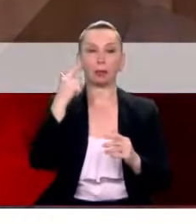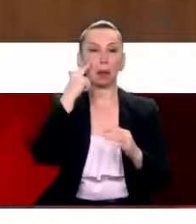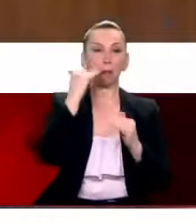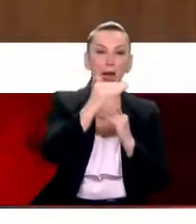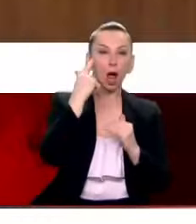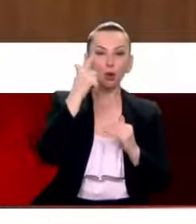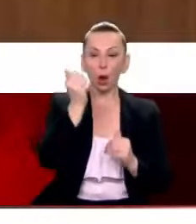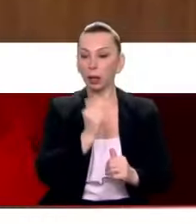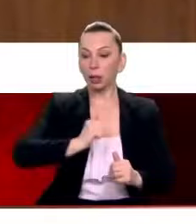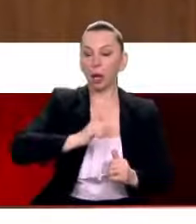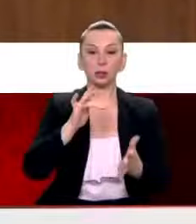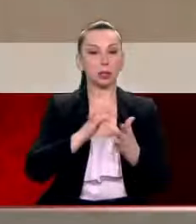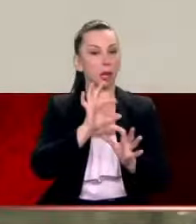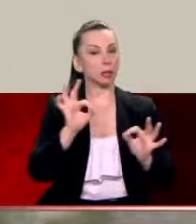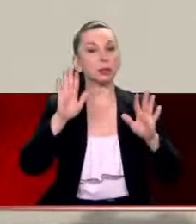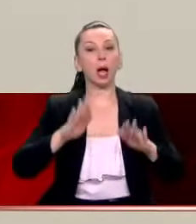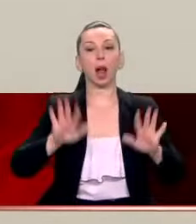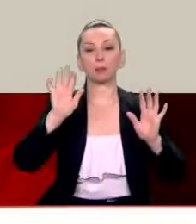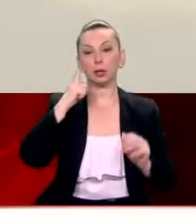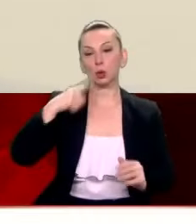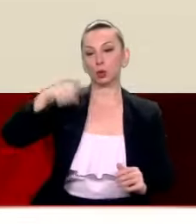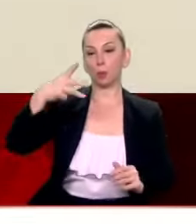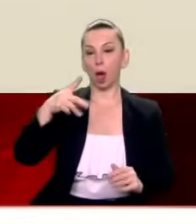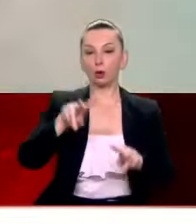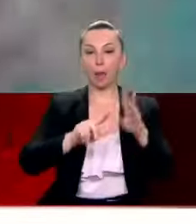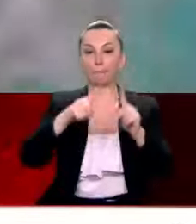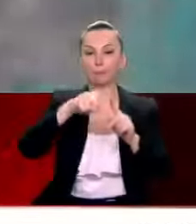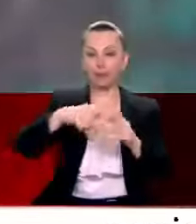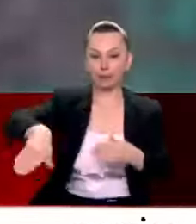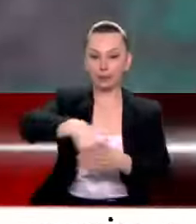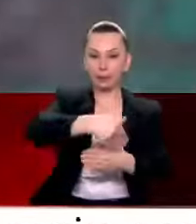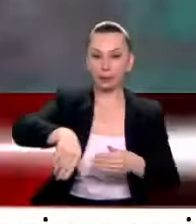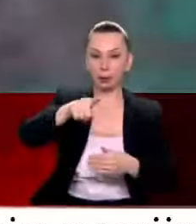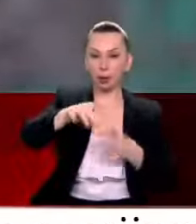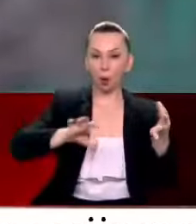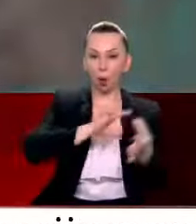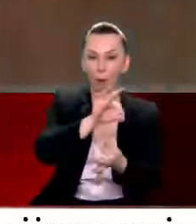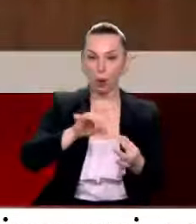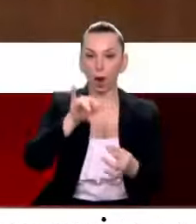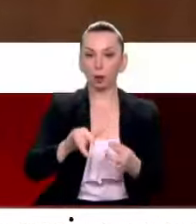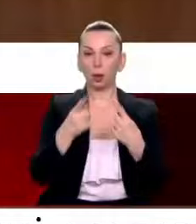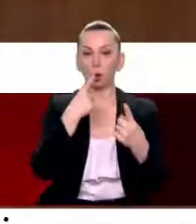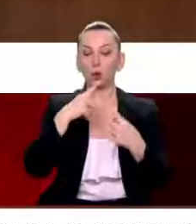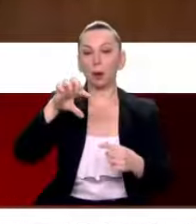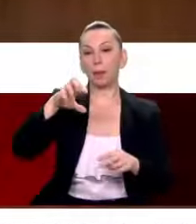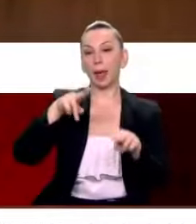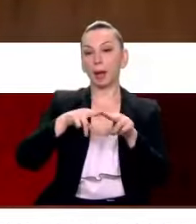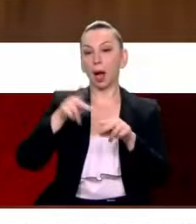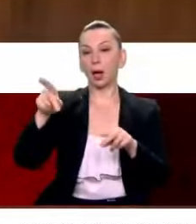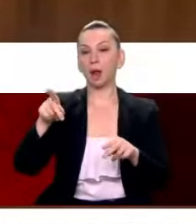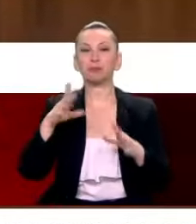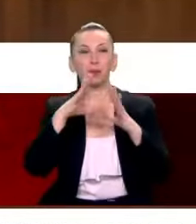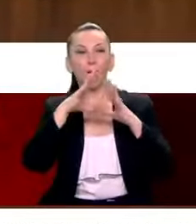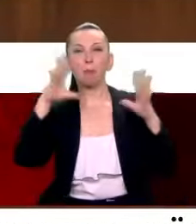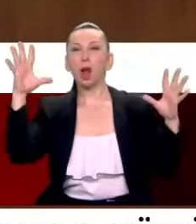ihanet cezasız kalmayacaktır Cumhurbaşkanı Erdoğan MİT'in sınır ötesi operasyonlarından bahsetti PKK'nın Sözde